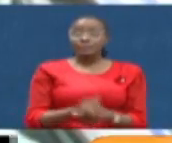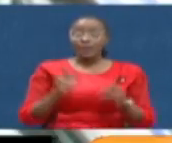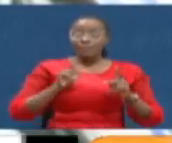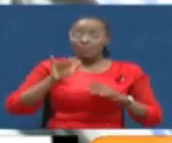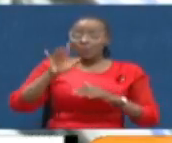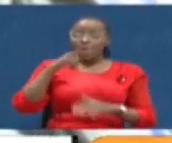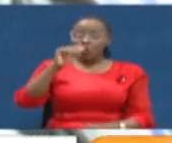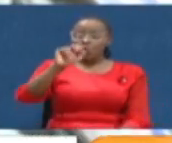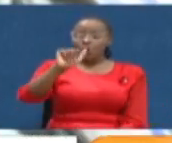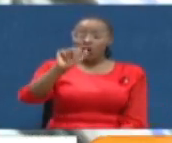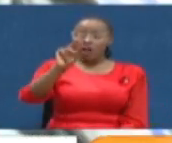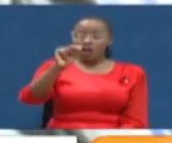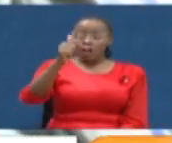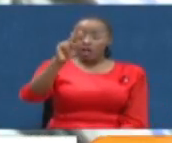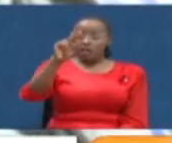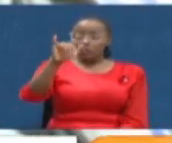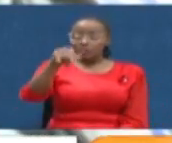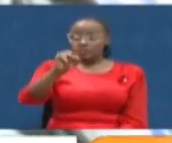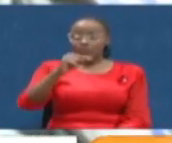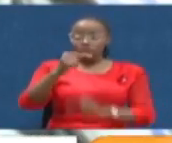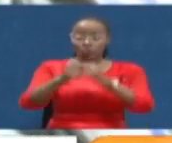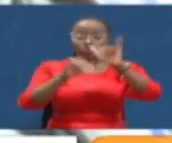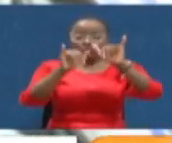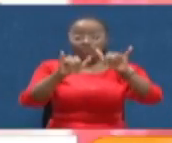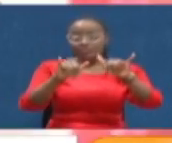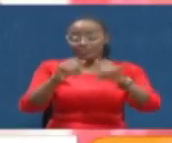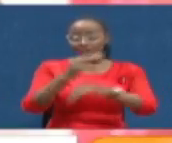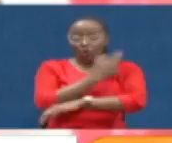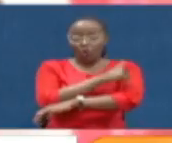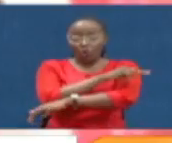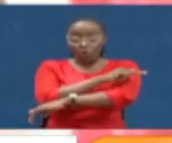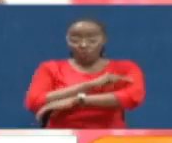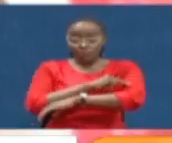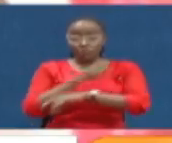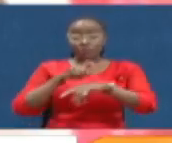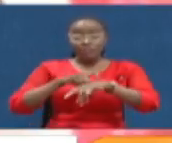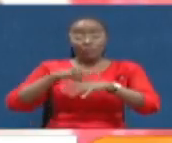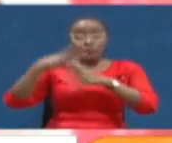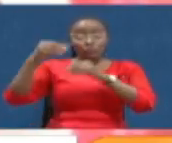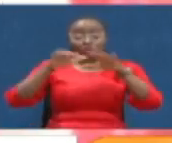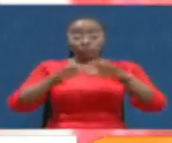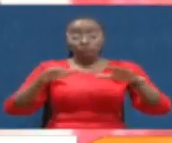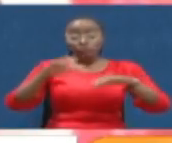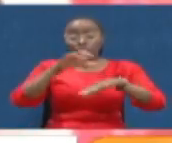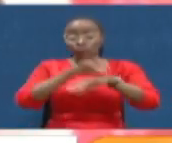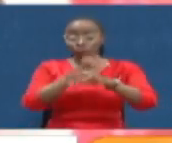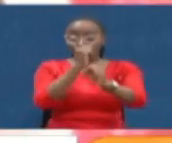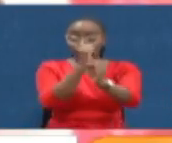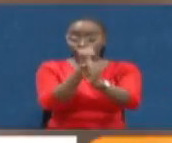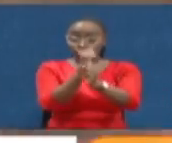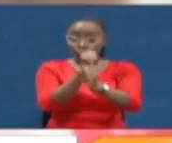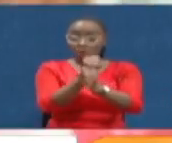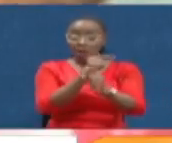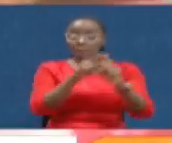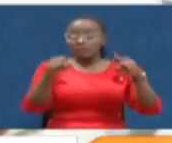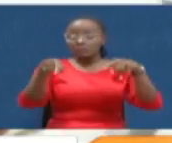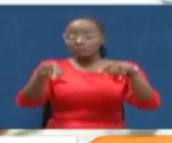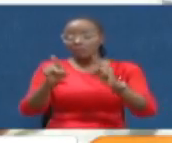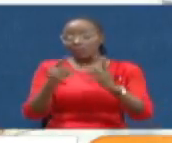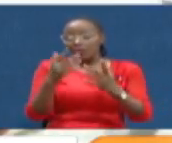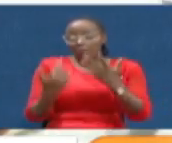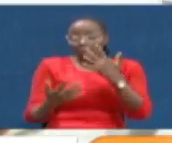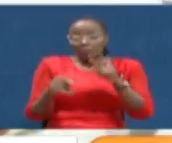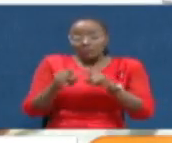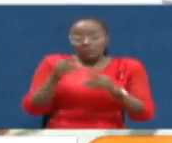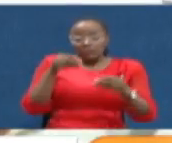Wenzake Anthony Muredhi bado amesalia katika hospitali ya Makadara. Alikuwa anaelekea sokoni kujitafutia, ila aliyokumbana nayo huenda